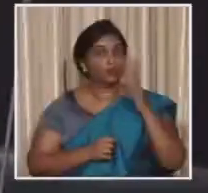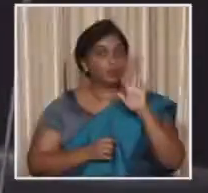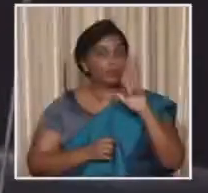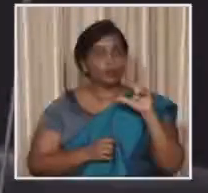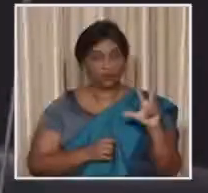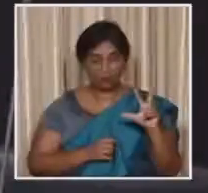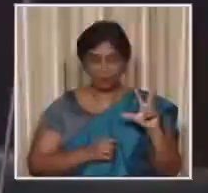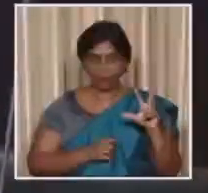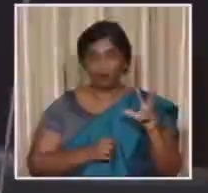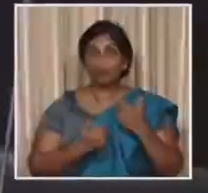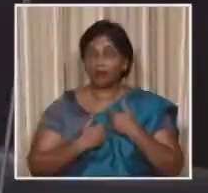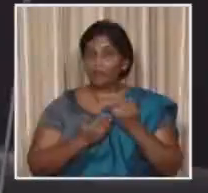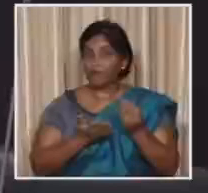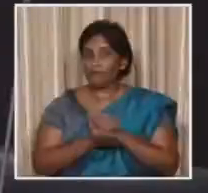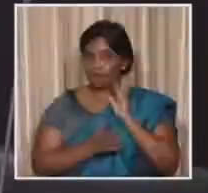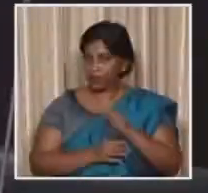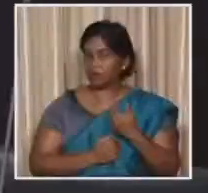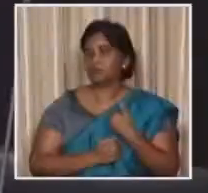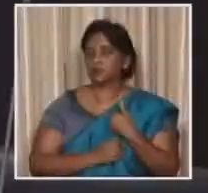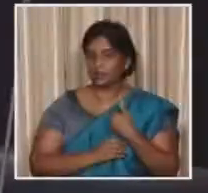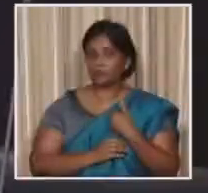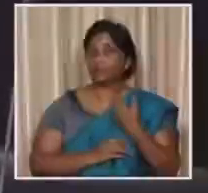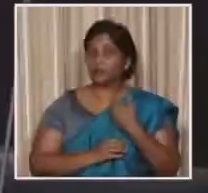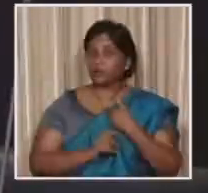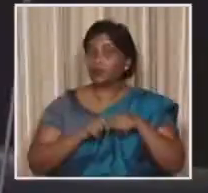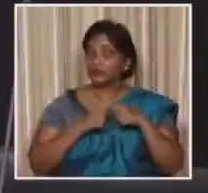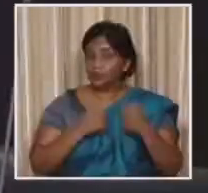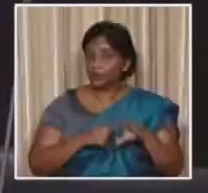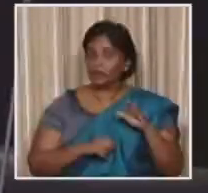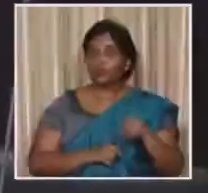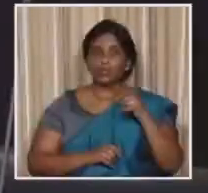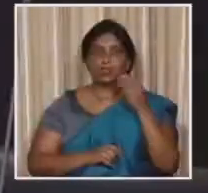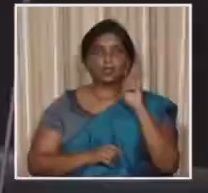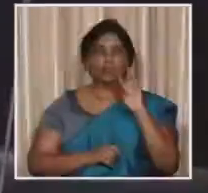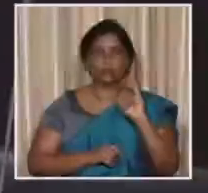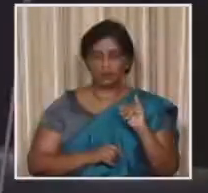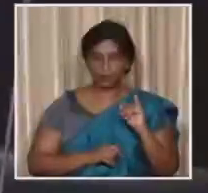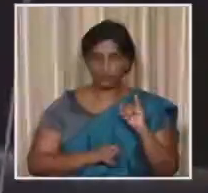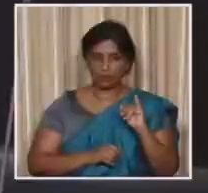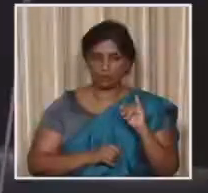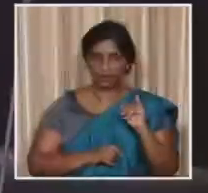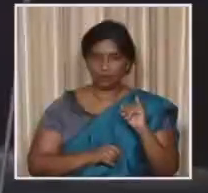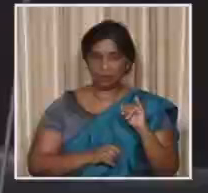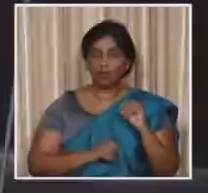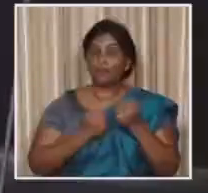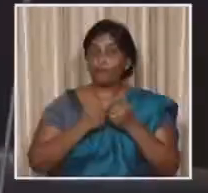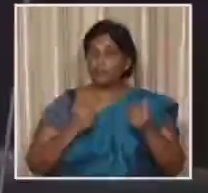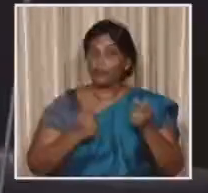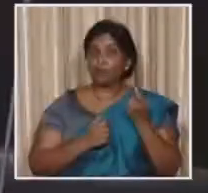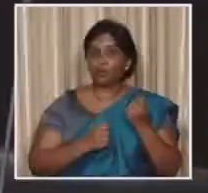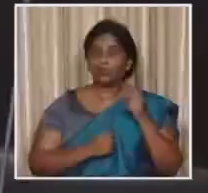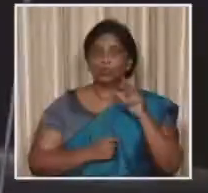758ක් මට වෙන් වෙලා තියෙද්දි මම වියදම් කරලා තියෙන්නේ 136යි වෙන් කරපු